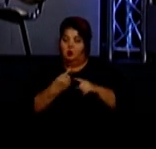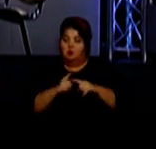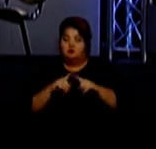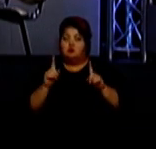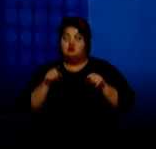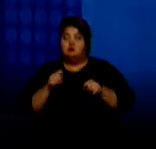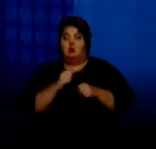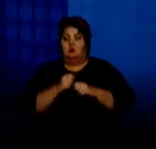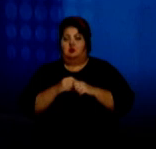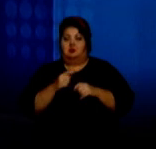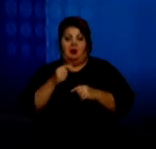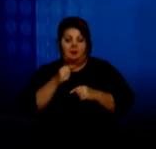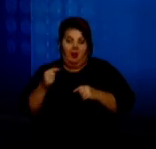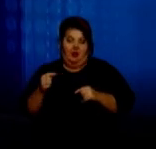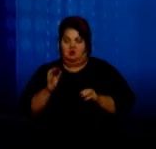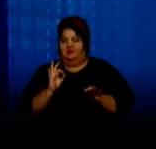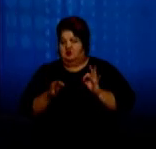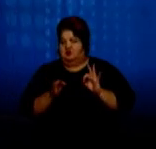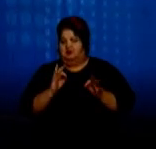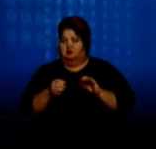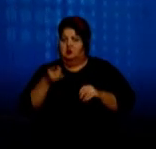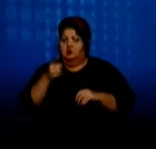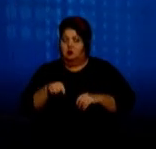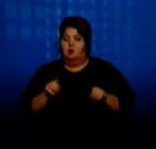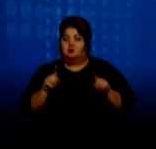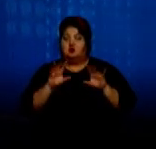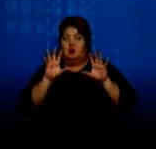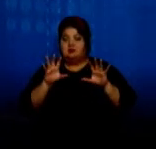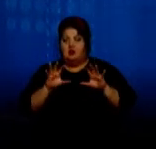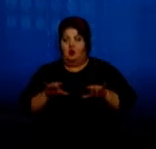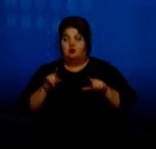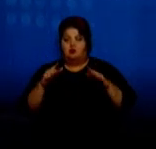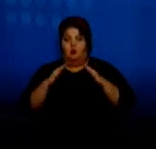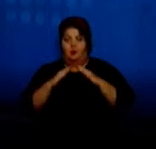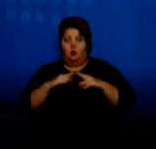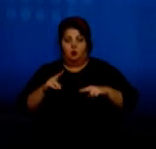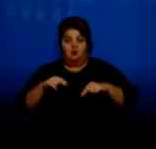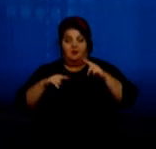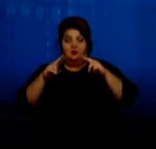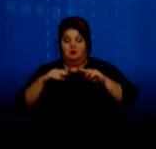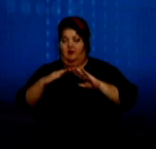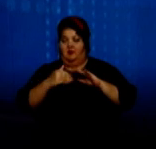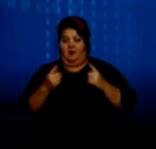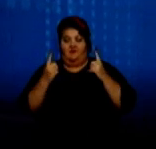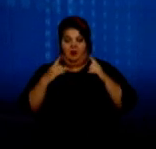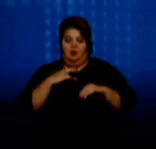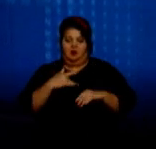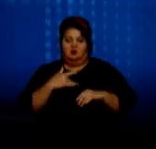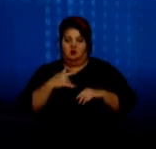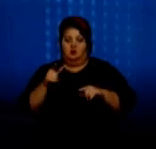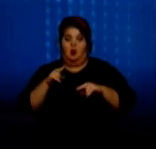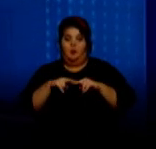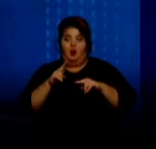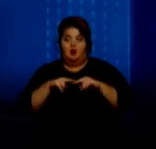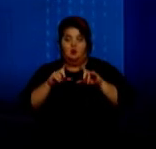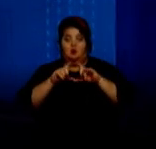робити? Негативне, звичайно, тому що законність цього будівництва викликає великі сумніви, адже той паспорт